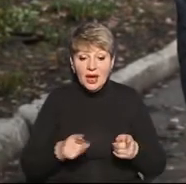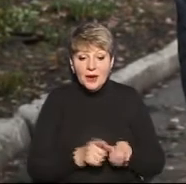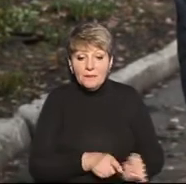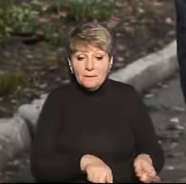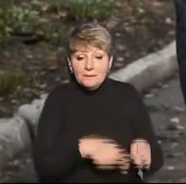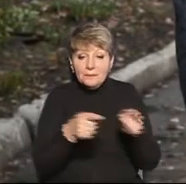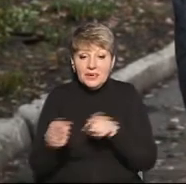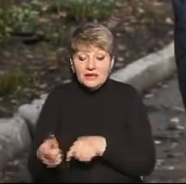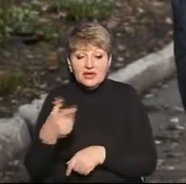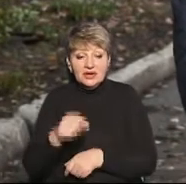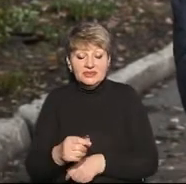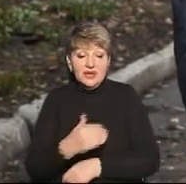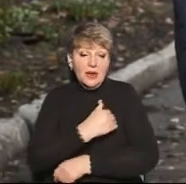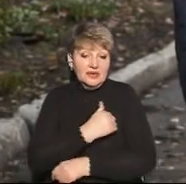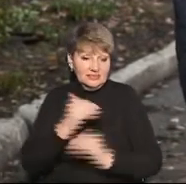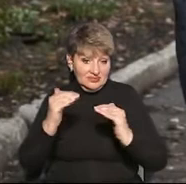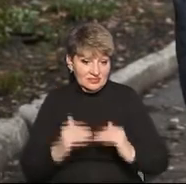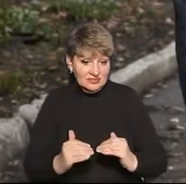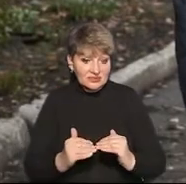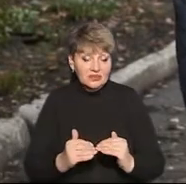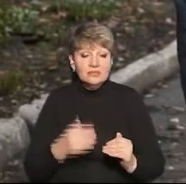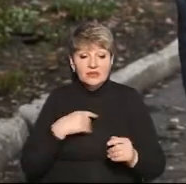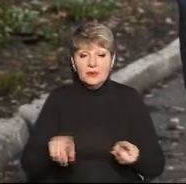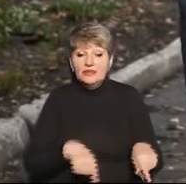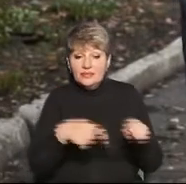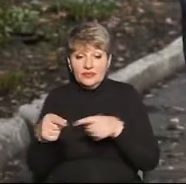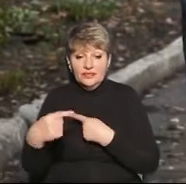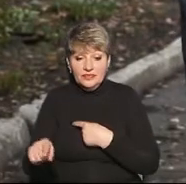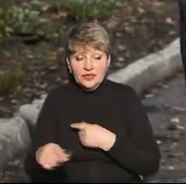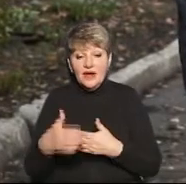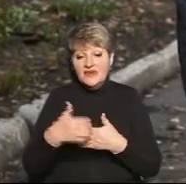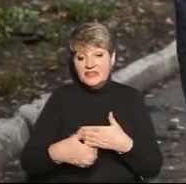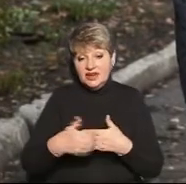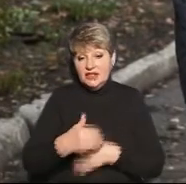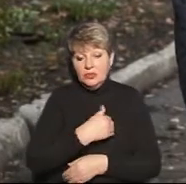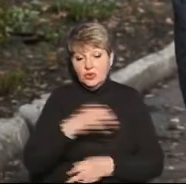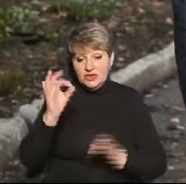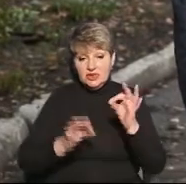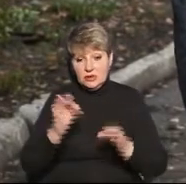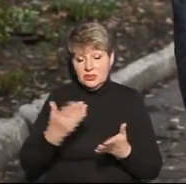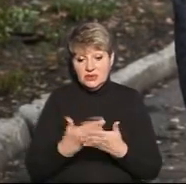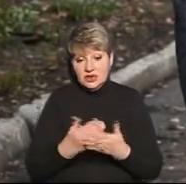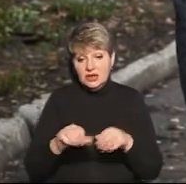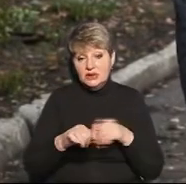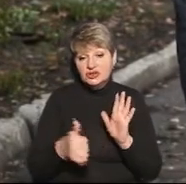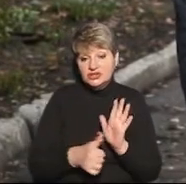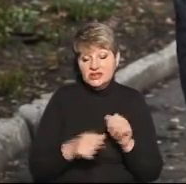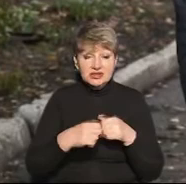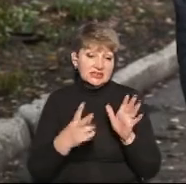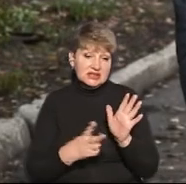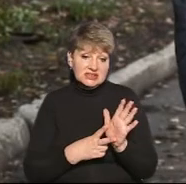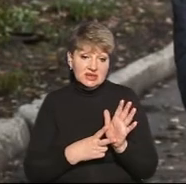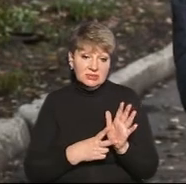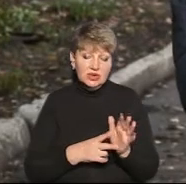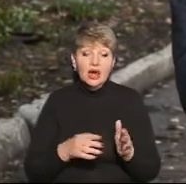переводити з тих палат, де дуже низька температура. В середньому температура по відділенням десь на сьогоднішній день складає 16-17, з